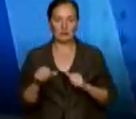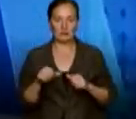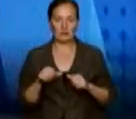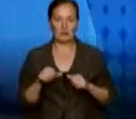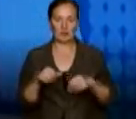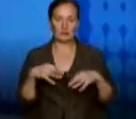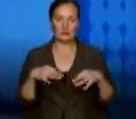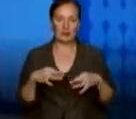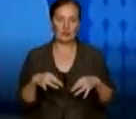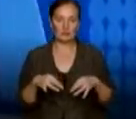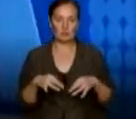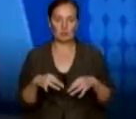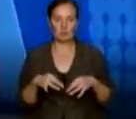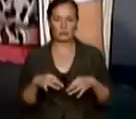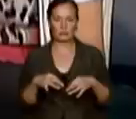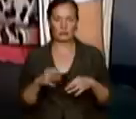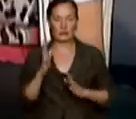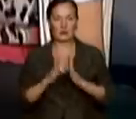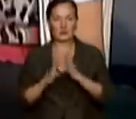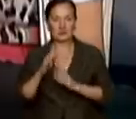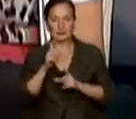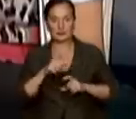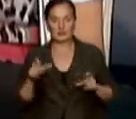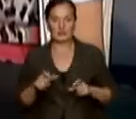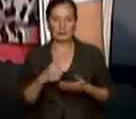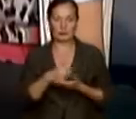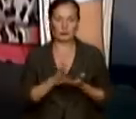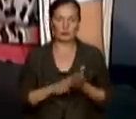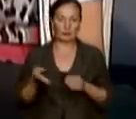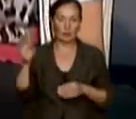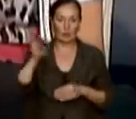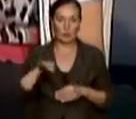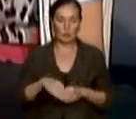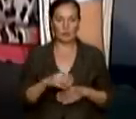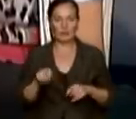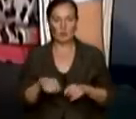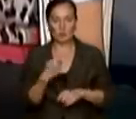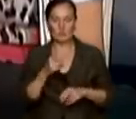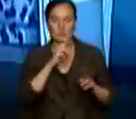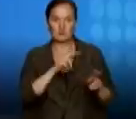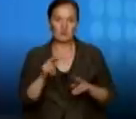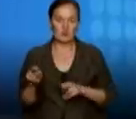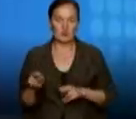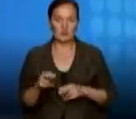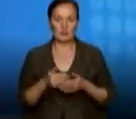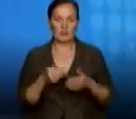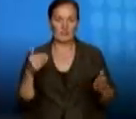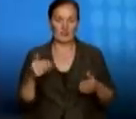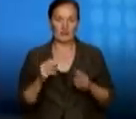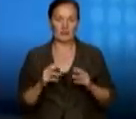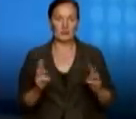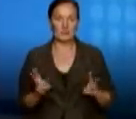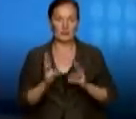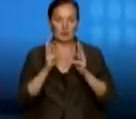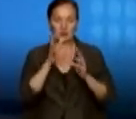це пов'язано з обслуговуванням гори, з фіксацією порушень, і, там, обстеження перед пожежним періодом чи ще щось таке. На сьогоднішній день